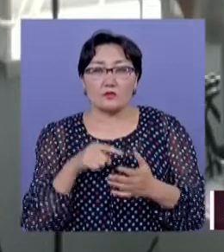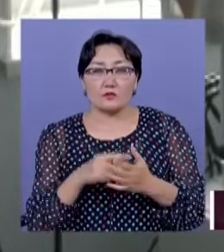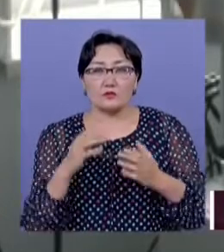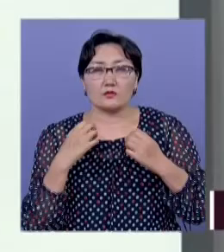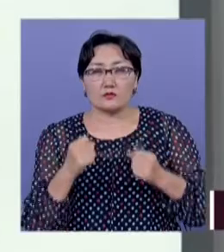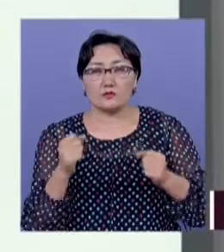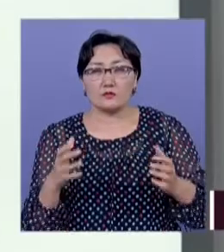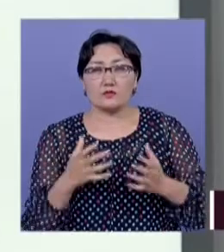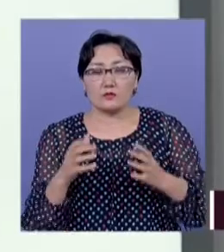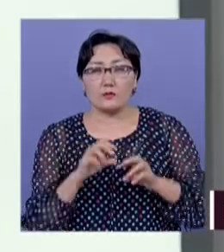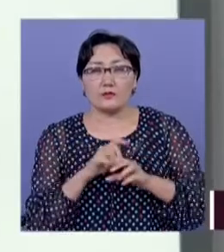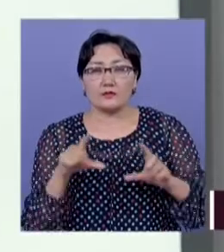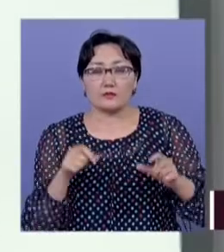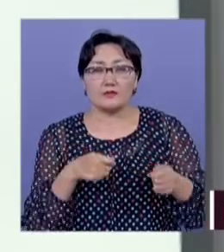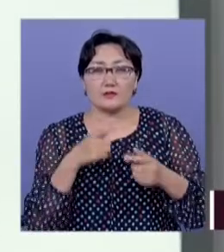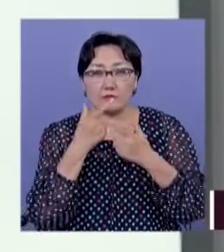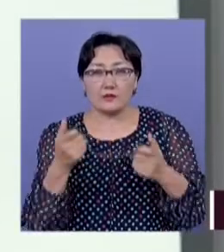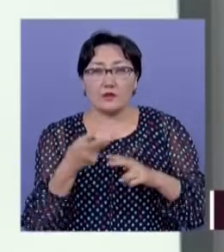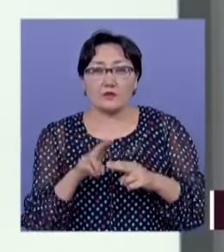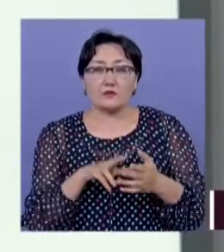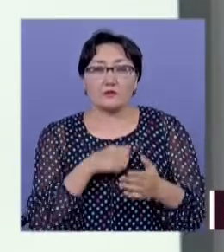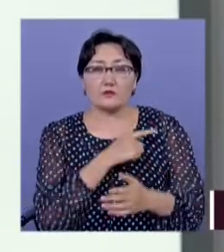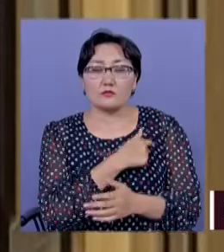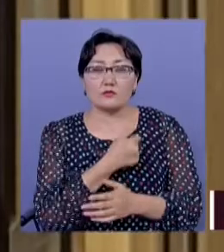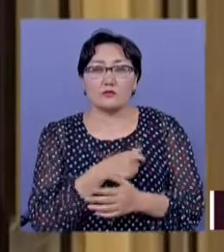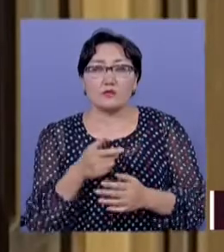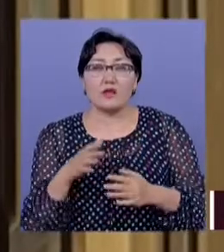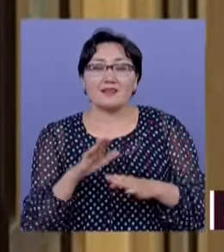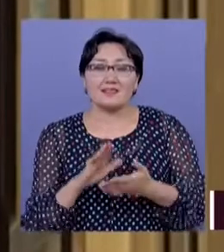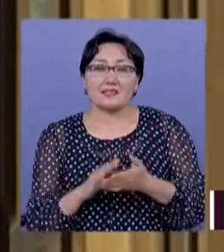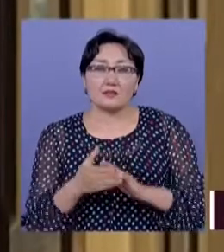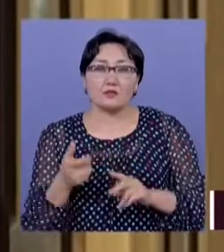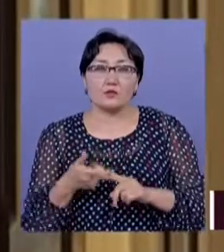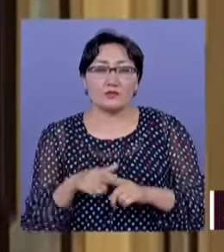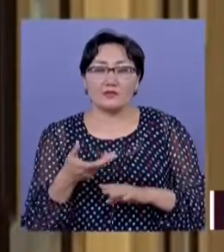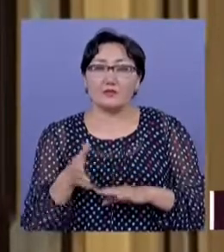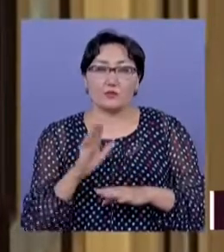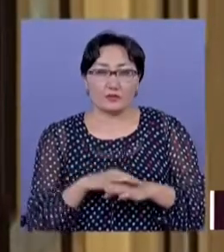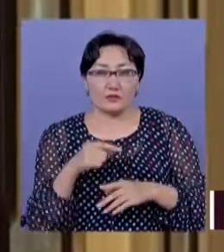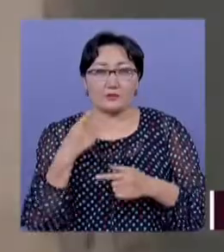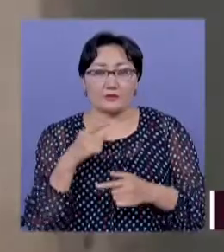сақтау басқармасы хабарлады. Бұған дейін дәрігерлер оның жағдайын өте ауыр деп бағалаған болатын.